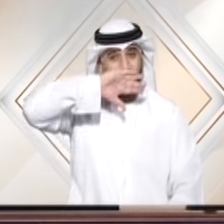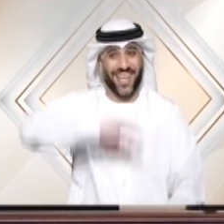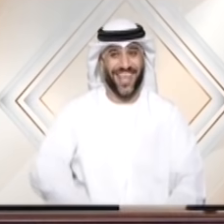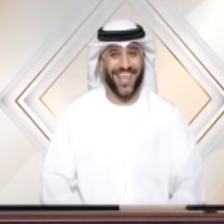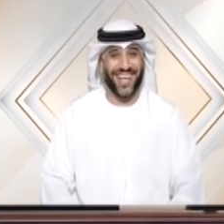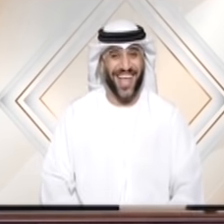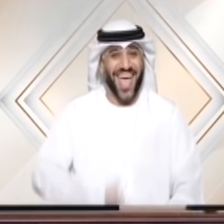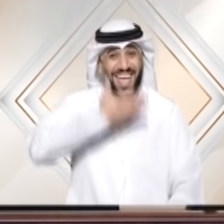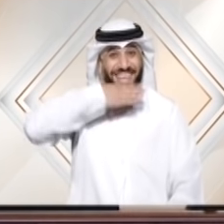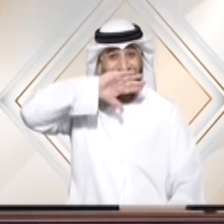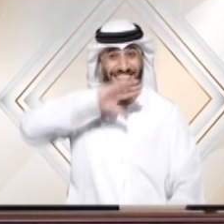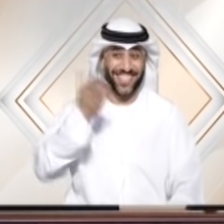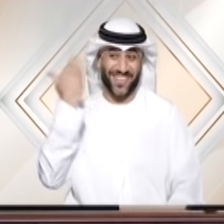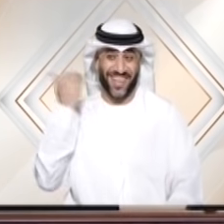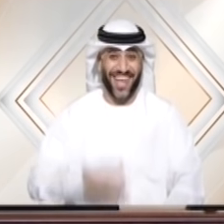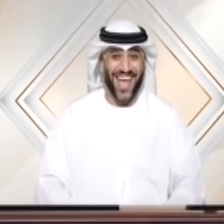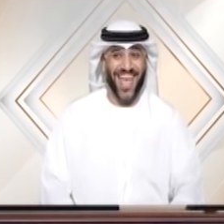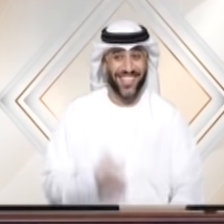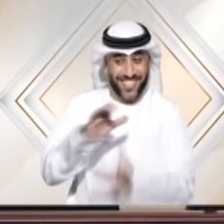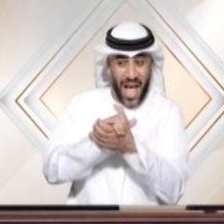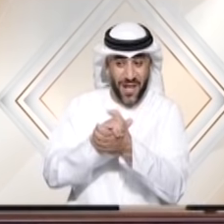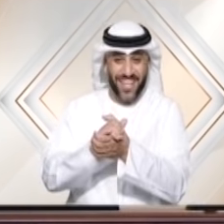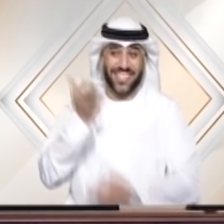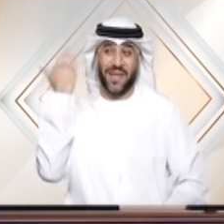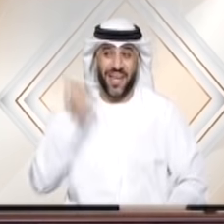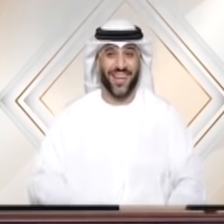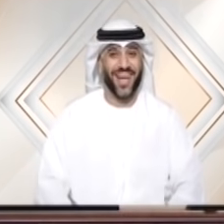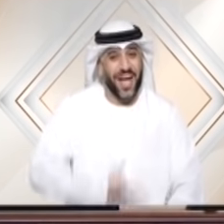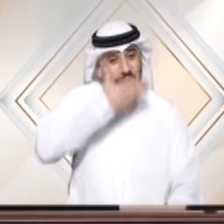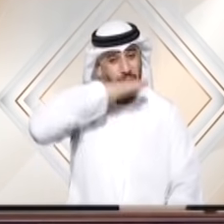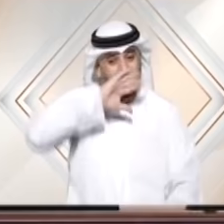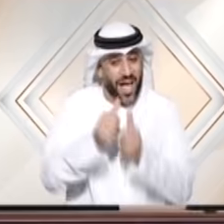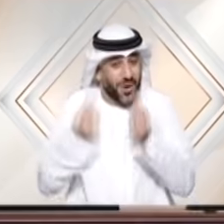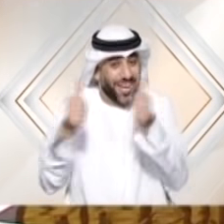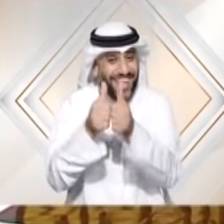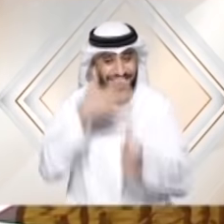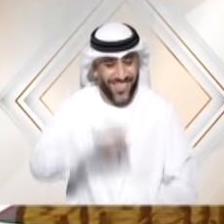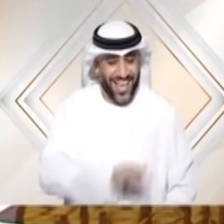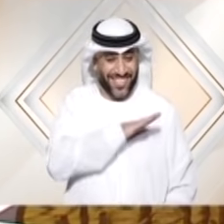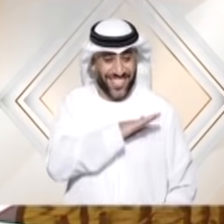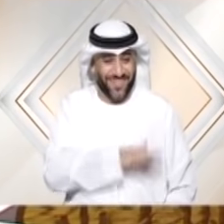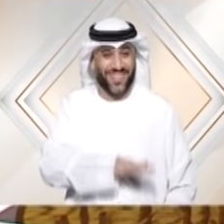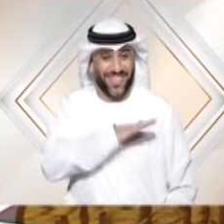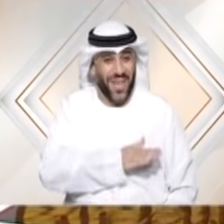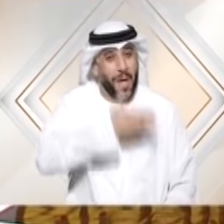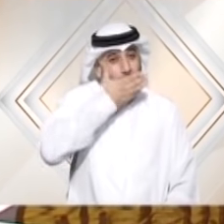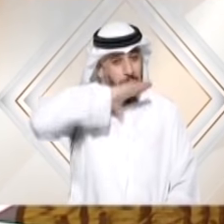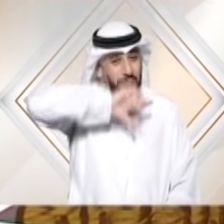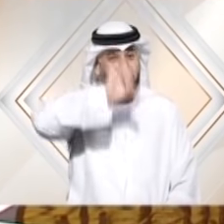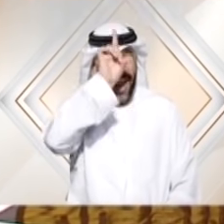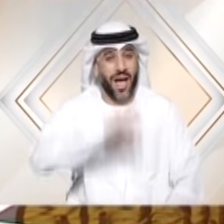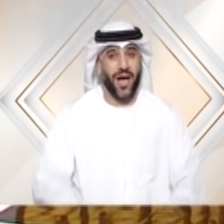عرفتني، والله العظيم أنا أشكر الله عز وجل عيلتي صبرت علي، إخوالي وأعمامي، أشكر